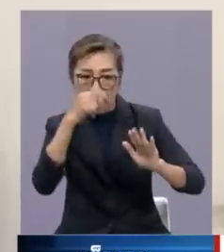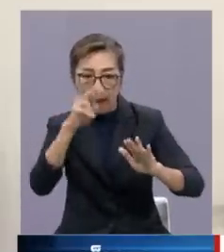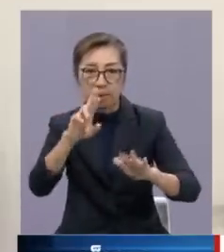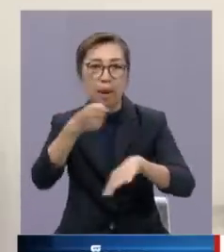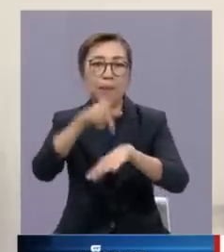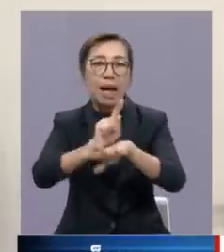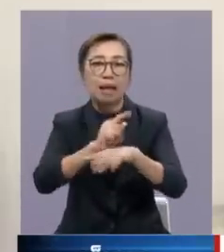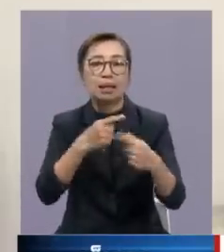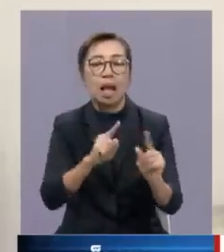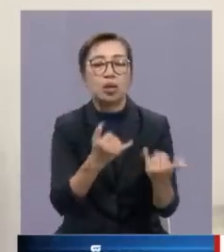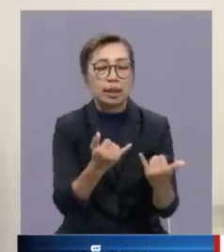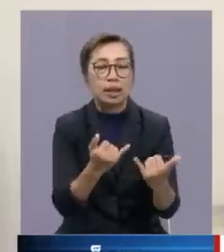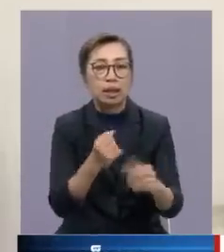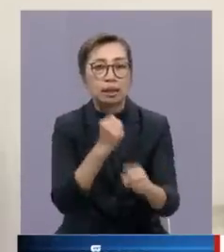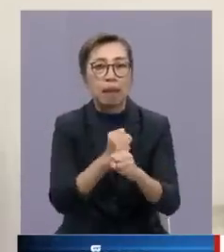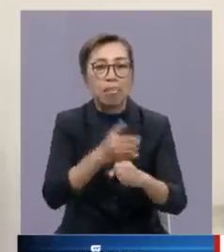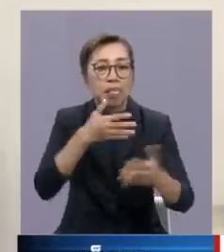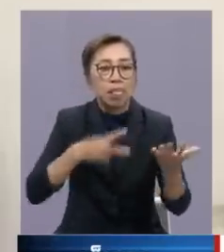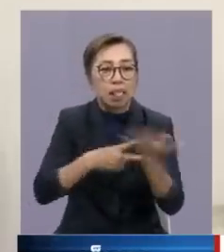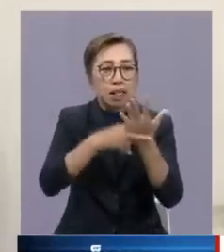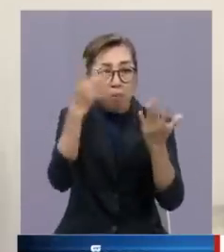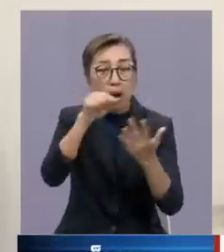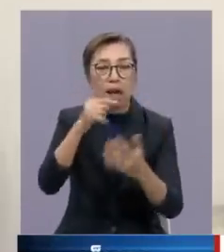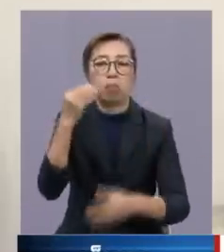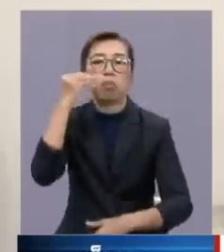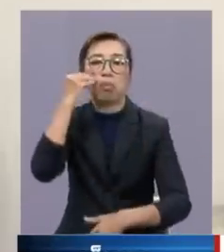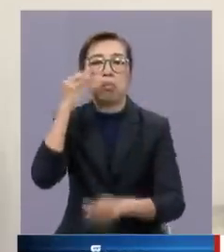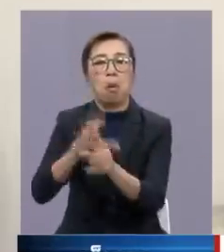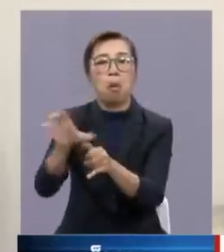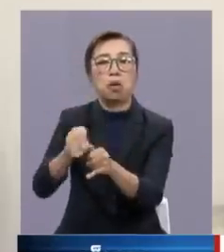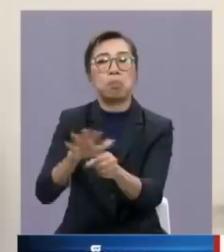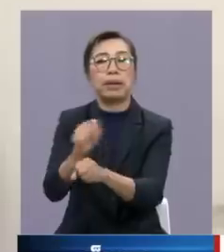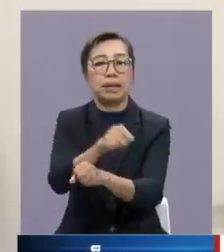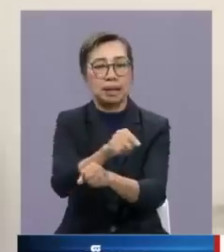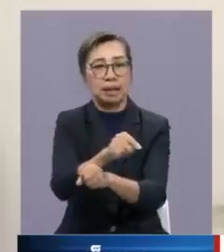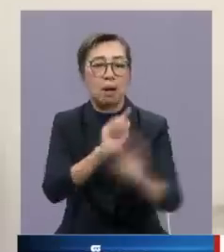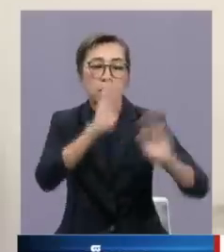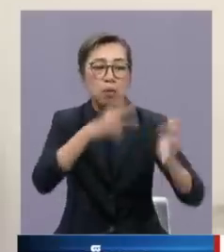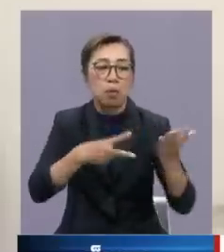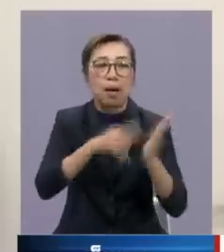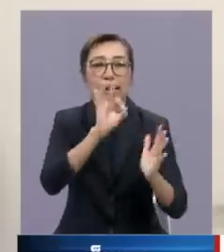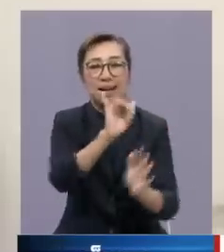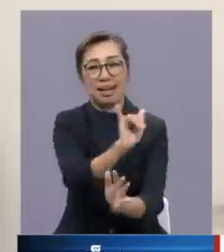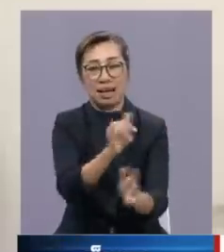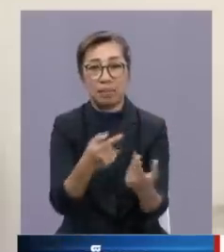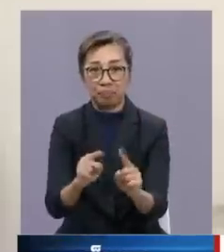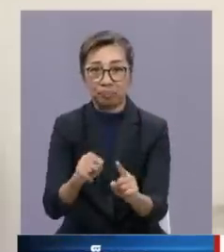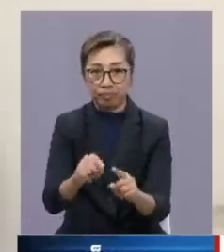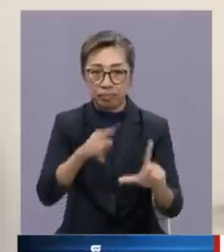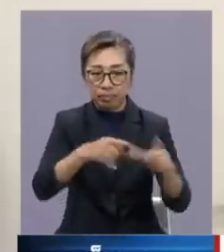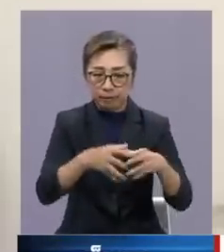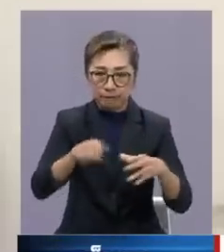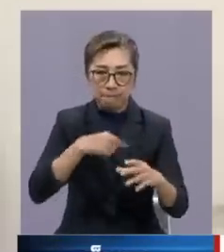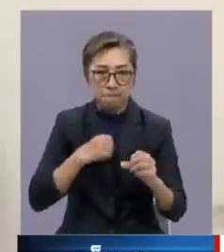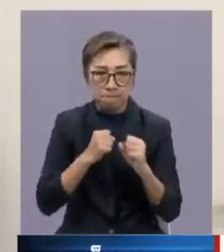ขัดสักหน่อยเพราะว่าคุณพิธาติดโควิดไงนี่นะครับตอนนี้ทางฝากฝั่งของทางก้าวไกลเนี่ยเหมือนกับเดินเกมหักคอชิงบังคับปิ